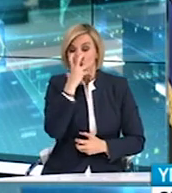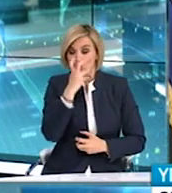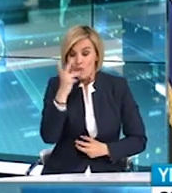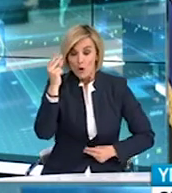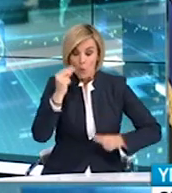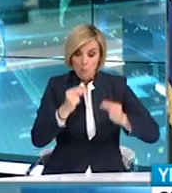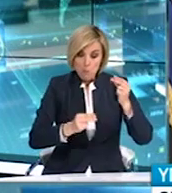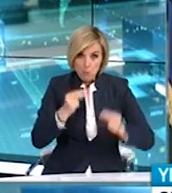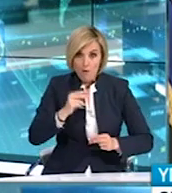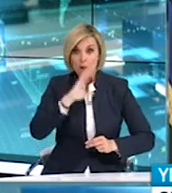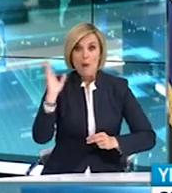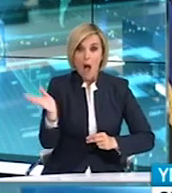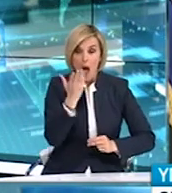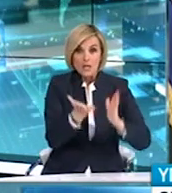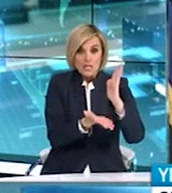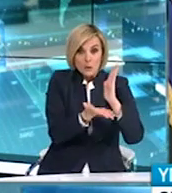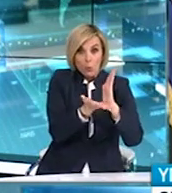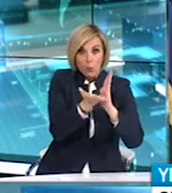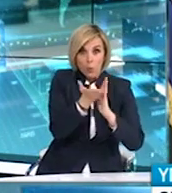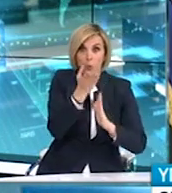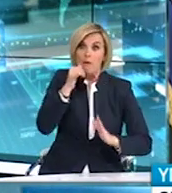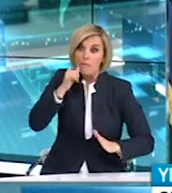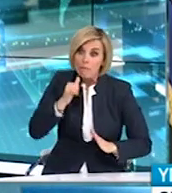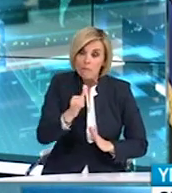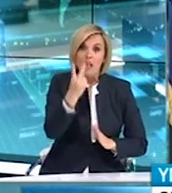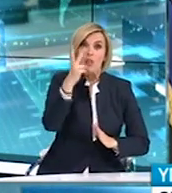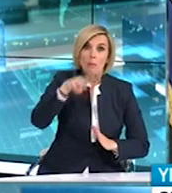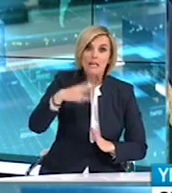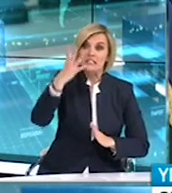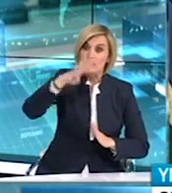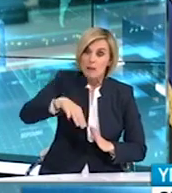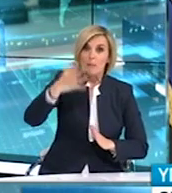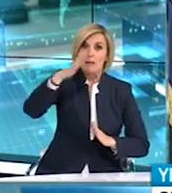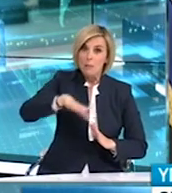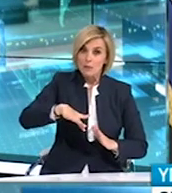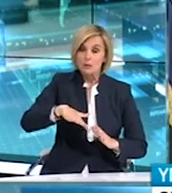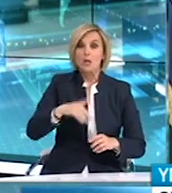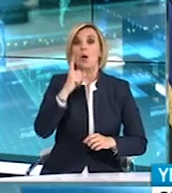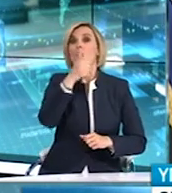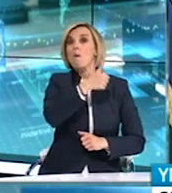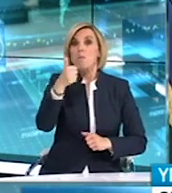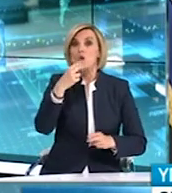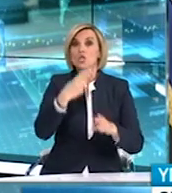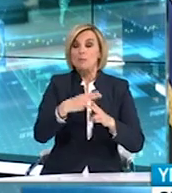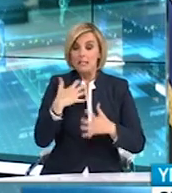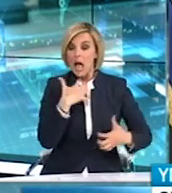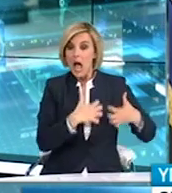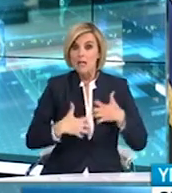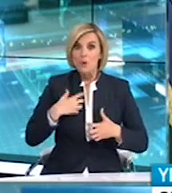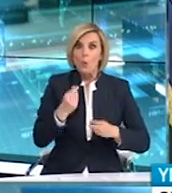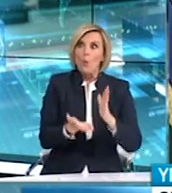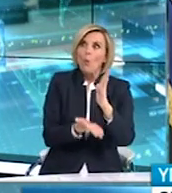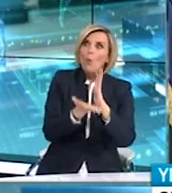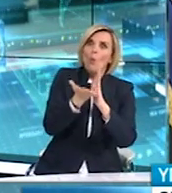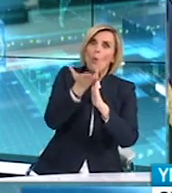σίγουρα δεν είναι η παράταση του πυρετού και του βήχα ανησυχητικό σύμπτωμα. Το ανησυχητικό σύμπτωμα είναι ο πολύ ψηλός πυρετός, είναι η δύσπνοια, ο